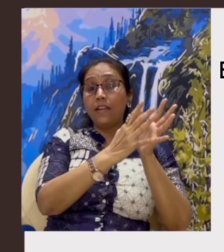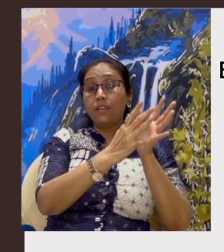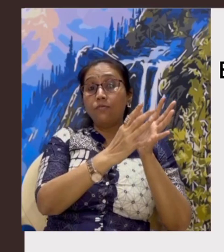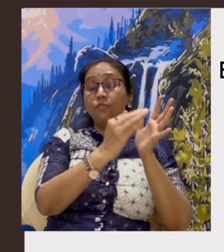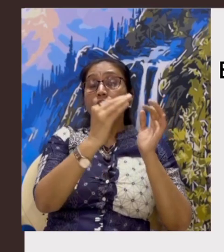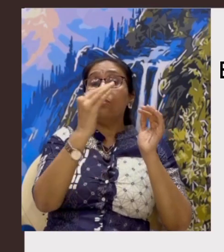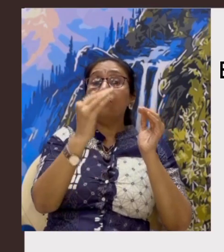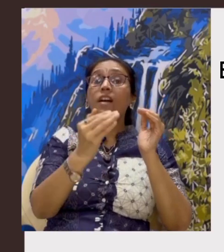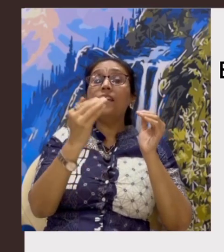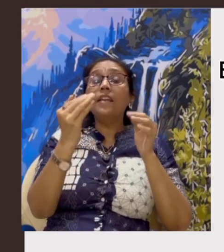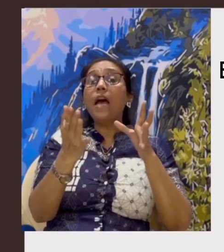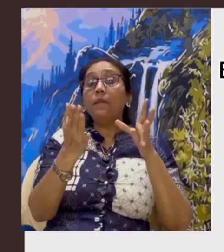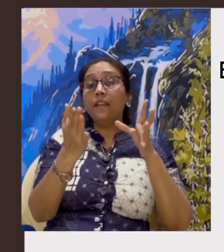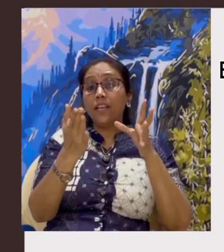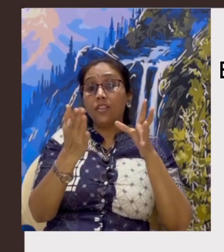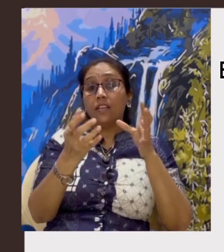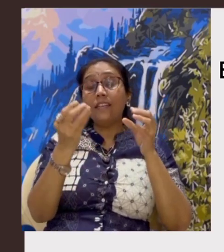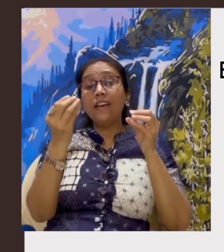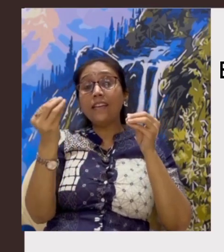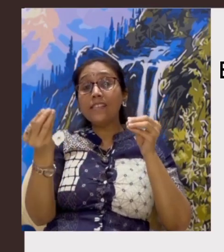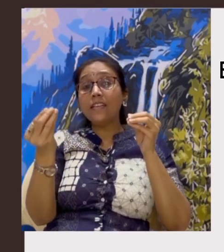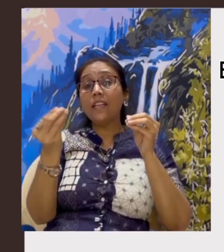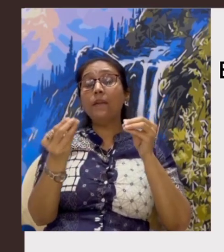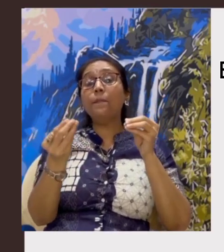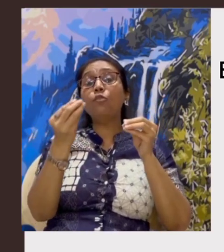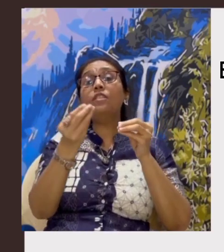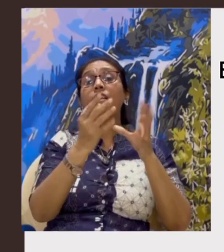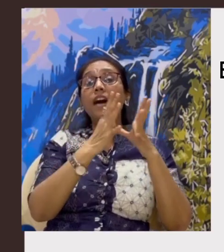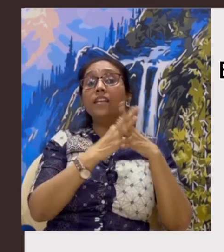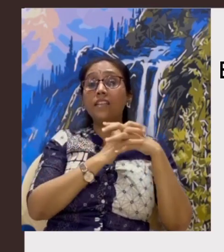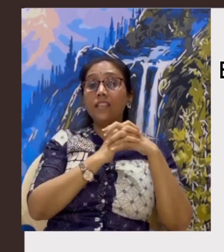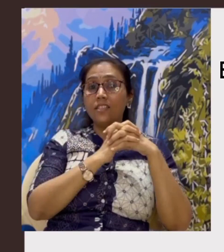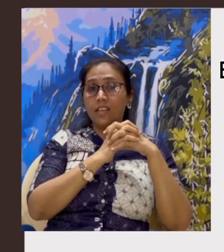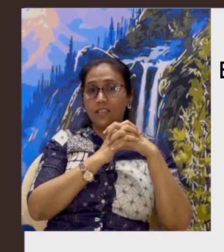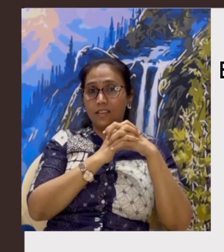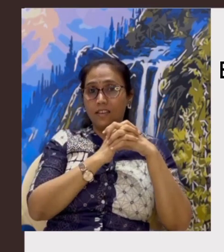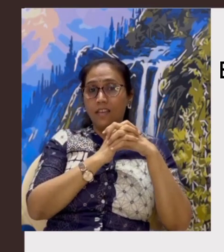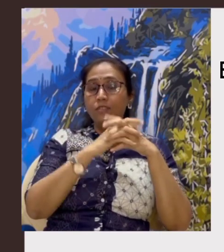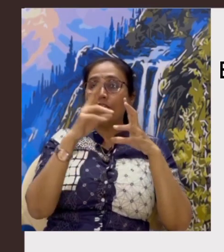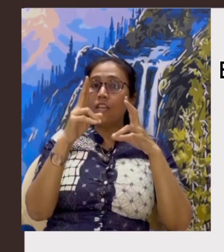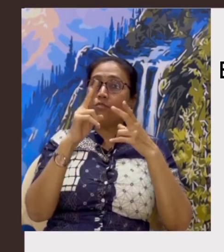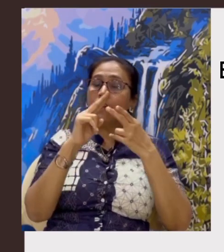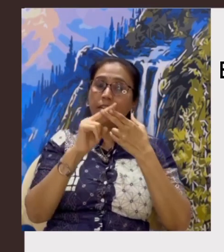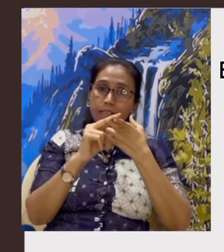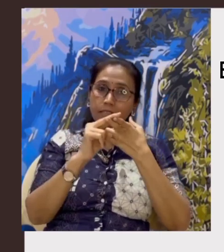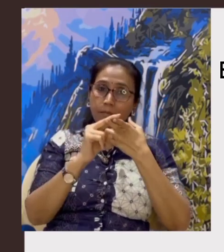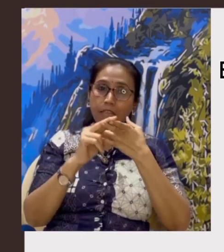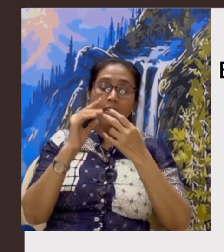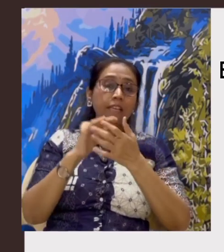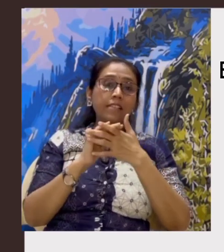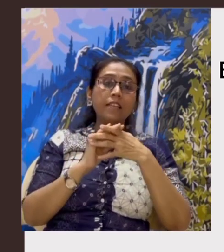लैंड के थ्रू, तो उनका रिहैबिलिटेशन या रीसेटलमेंट पे कोई ध्यान नहीं दिया जाता था। तो ये दो क्रिटिसिज्म